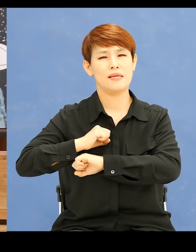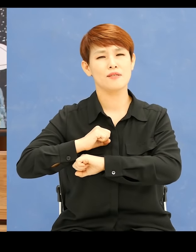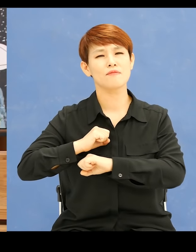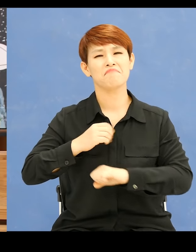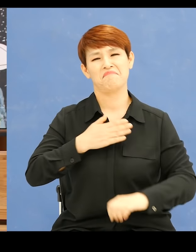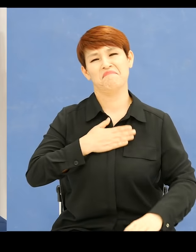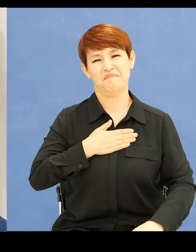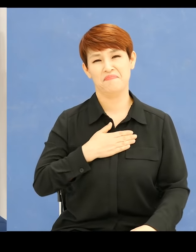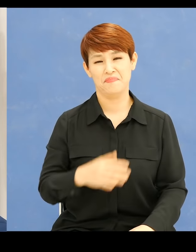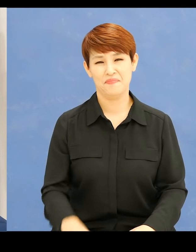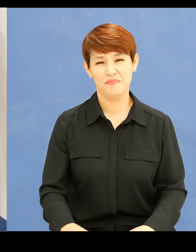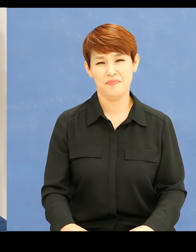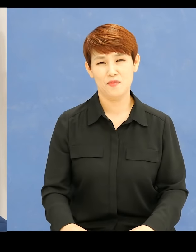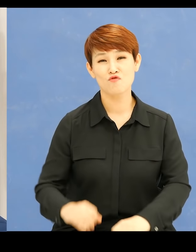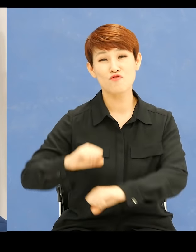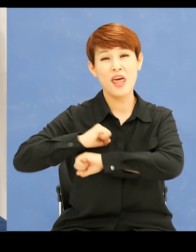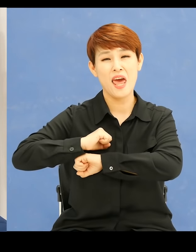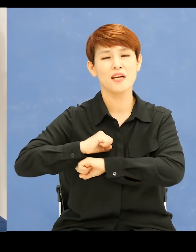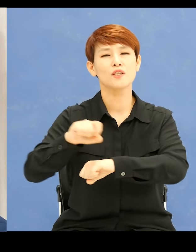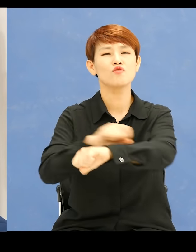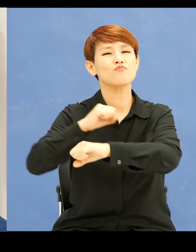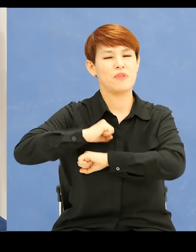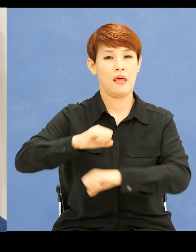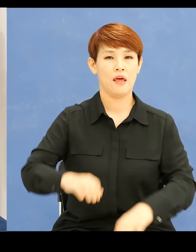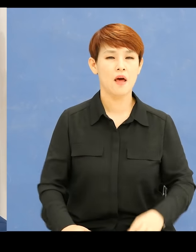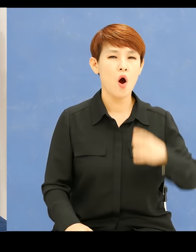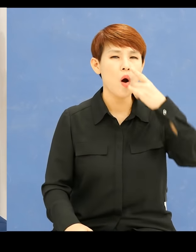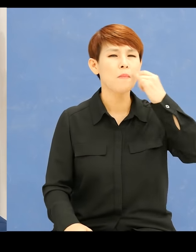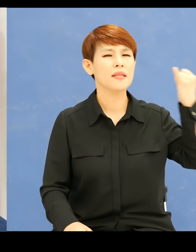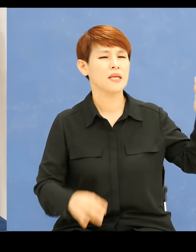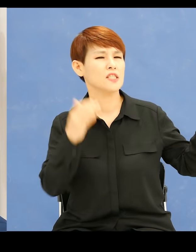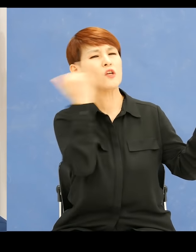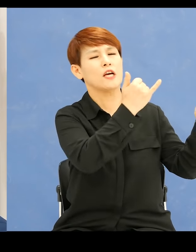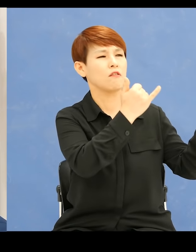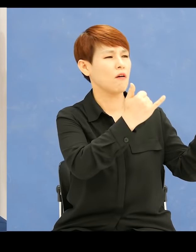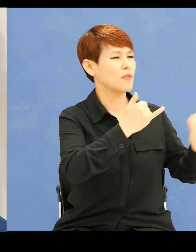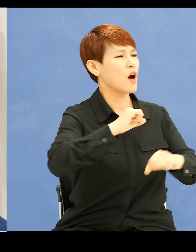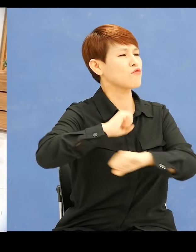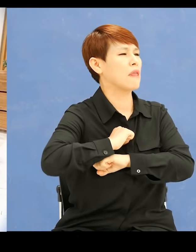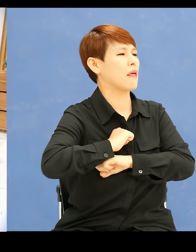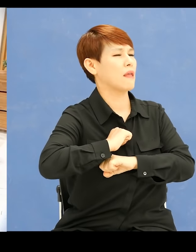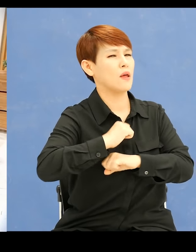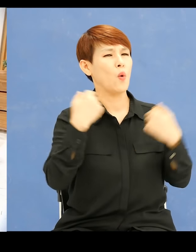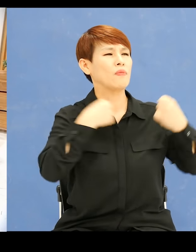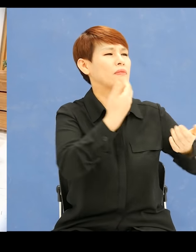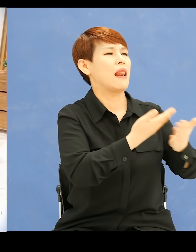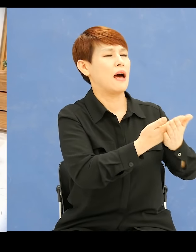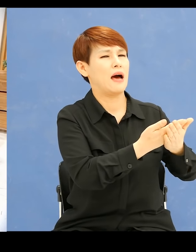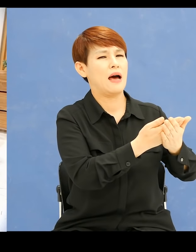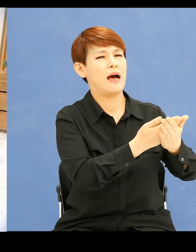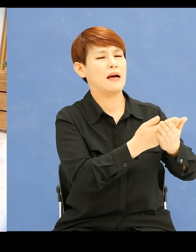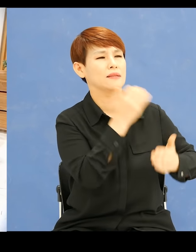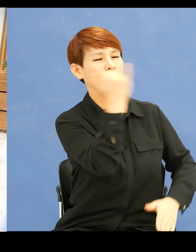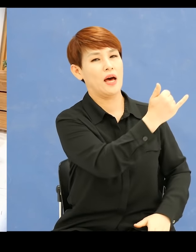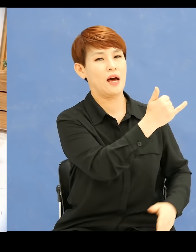전화를 해가지고 그 제가 이제 군복 예. 제대할 때 입고 나왔던 군복을 보내달라고 그래가지고 그거 입고 다니시려고? 그래서